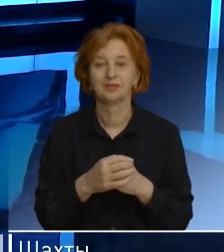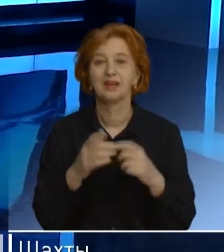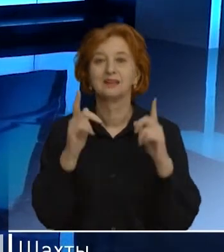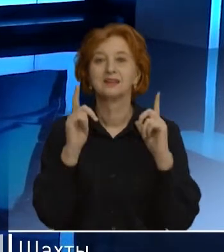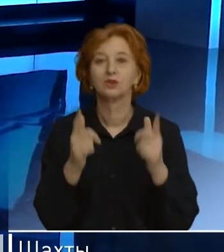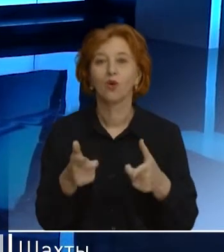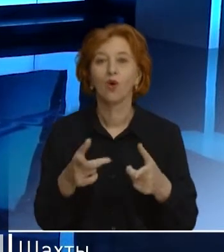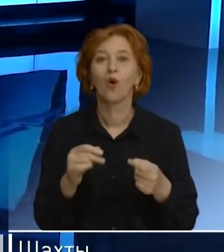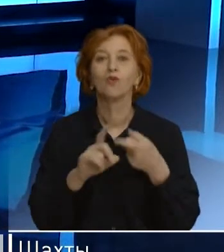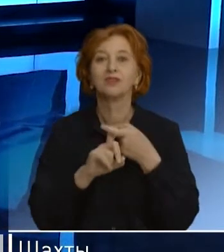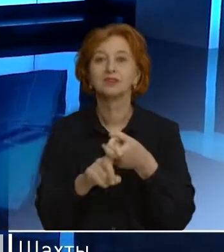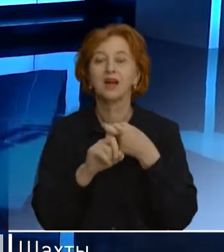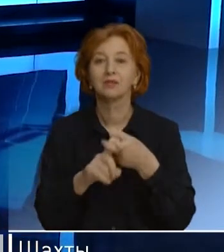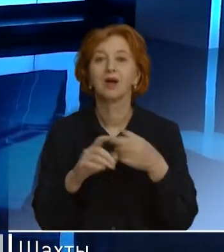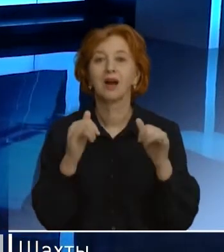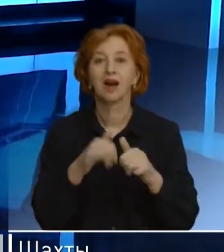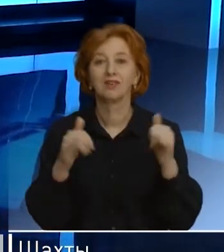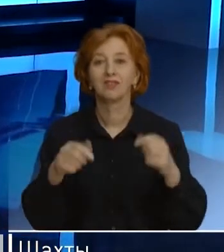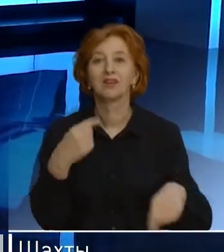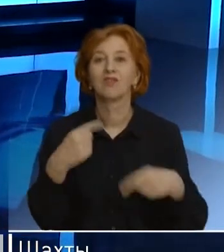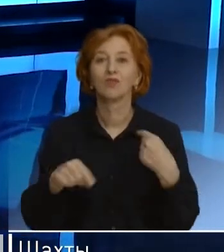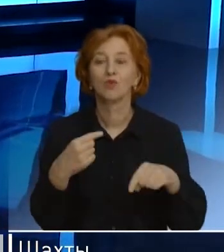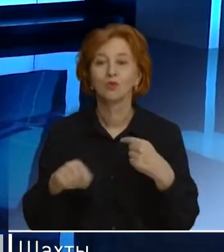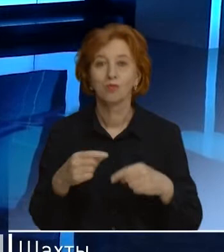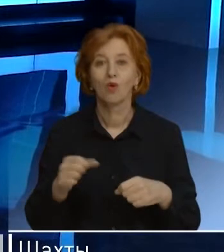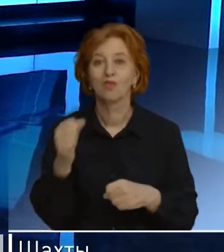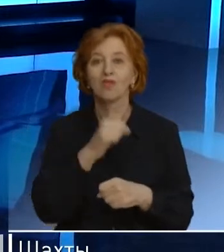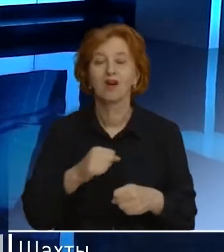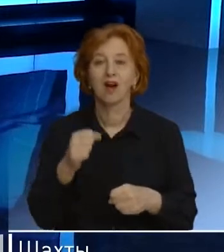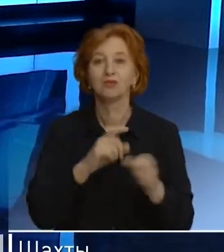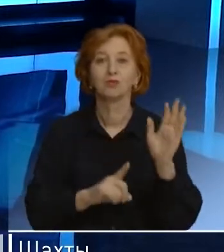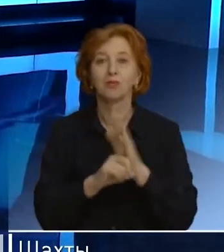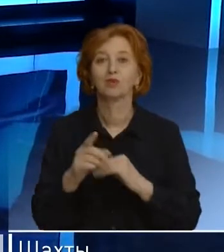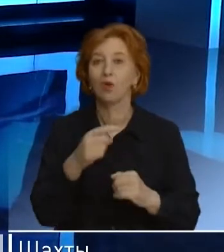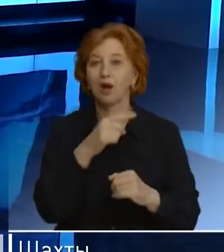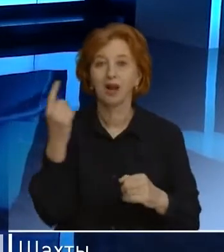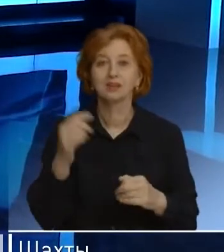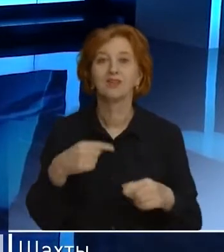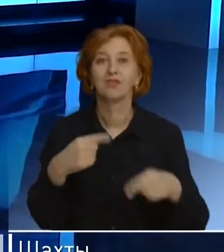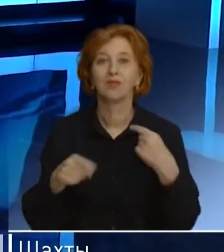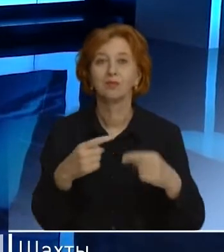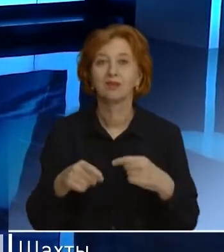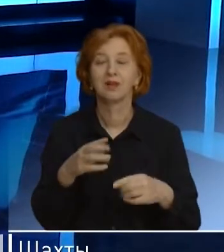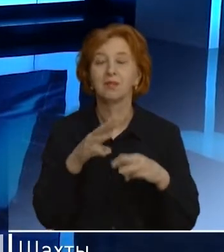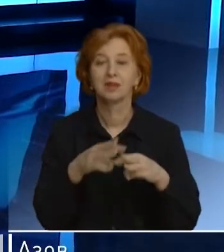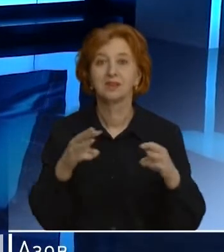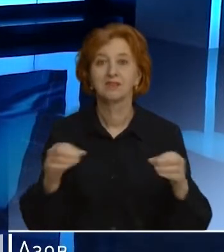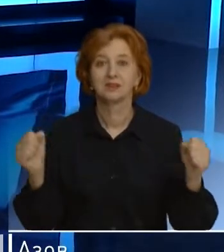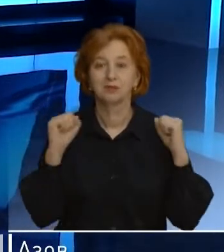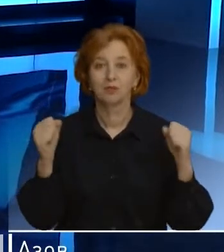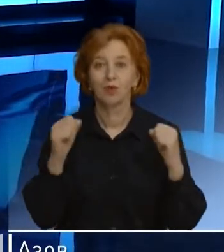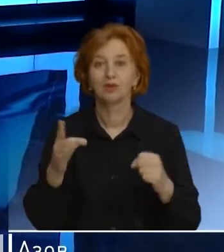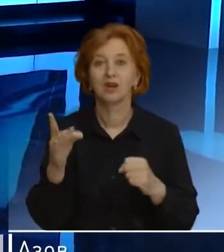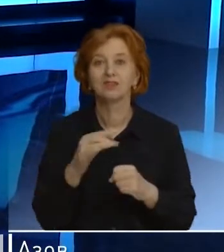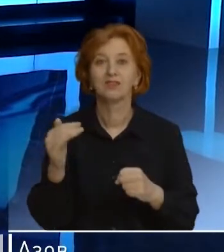Соглашение о взаимодействии в сфере развития футбола подписали 10 августа в Москве между Российским футбольным союзом, Министерством спорта Российской